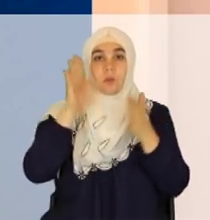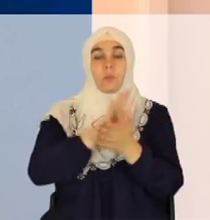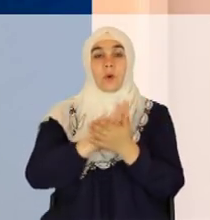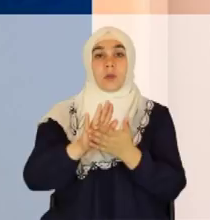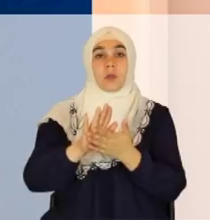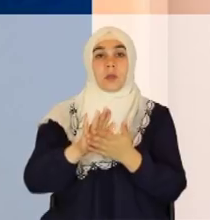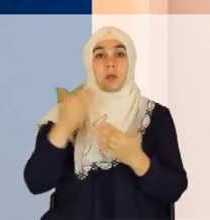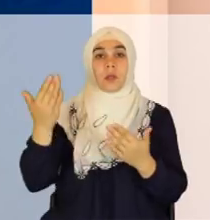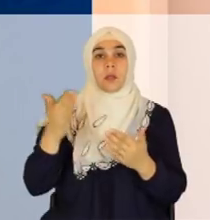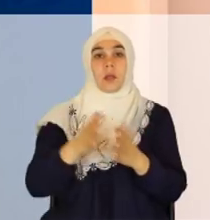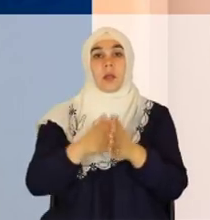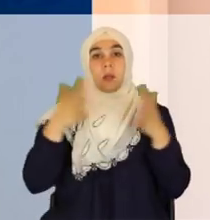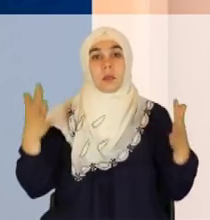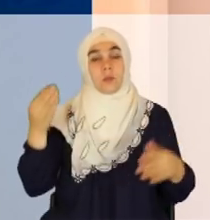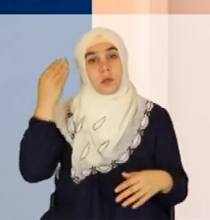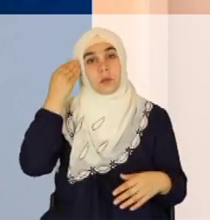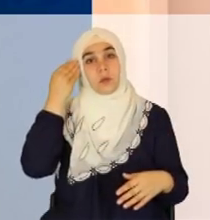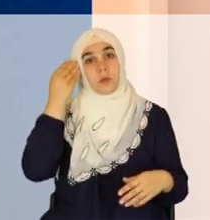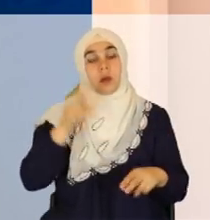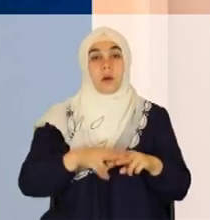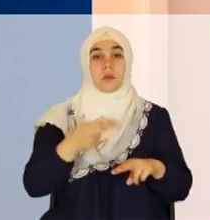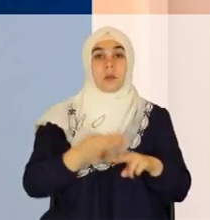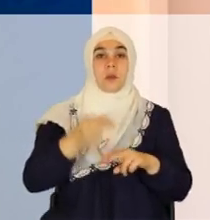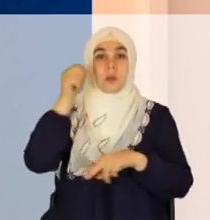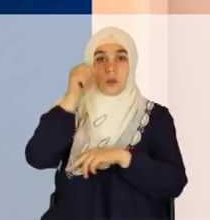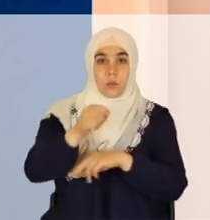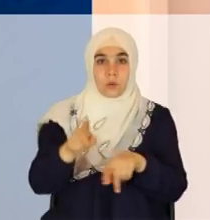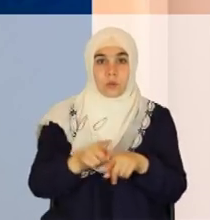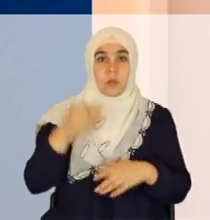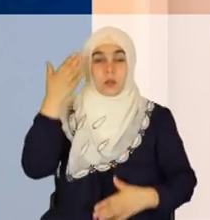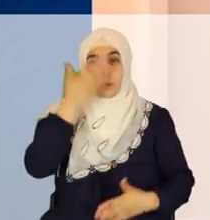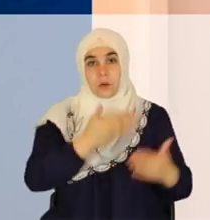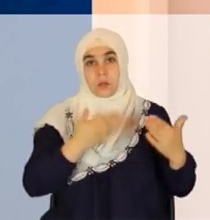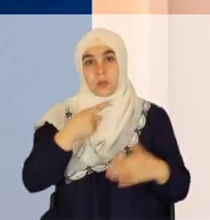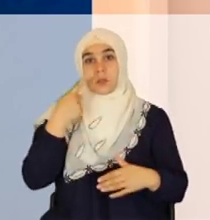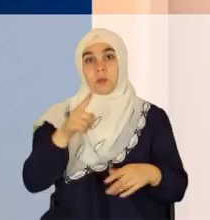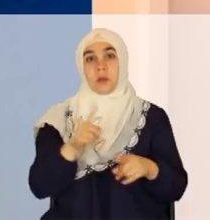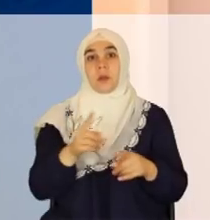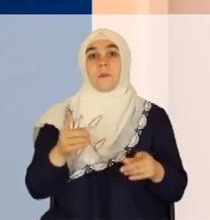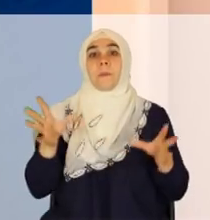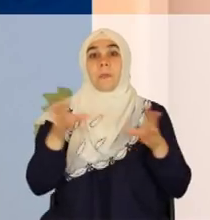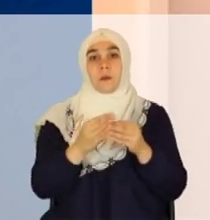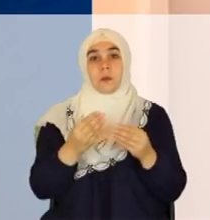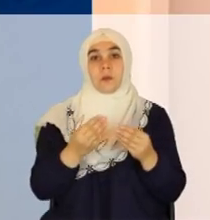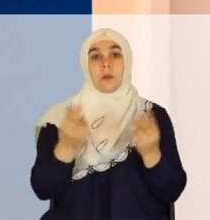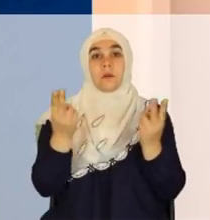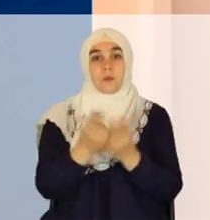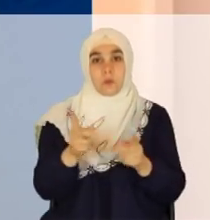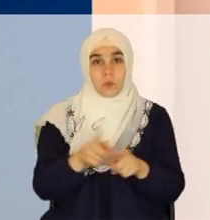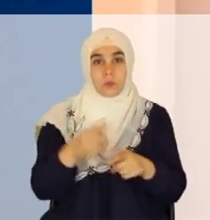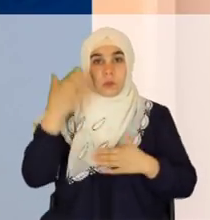de, cüde keng manada. Bunda namaz ve taharet kılış hem girerdi, cünürlükten usul kılış hem